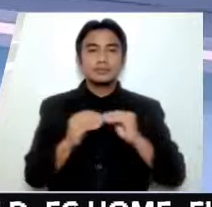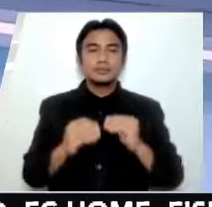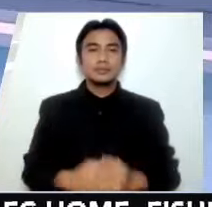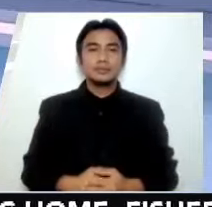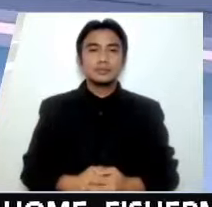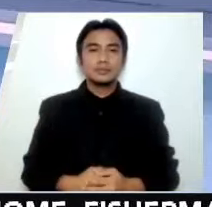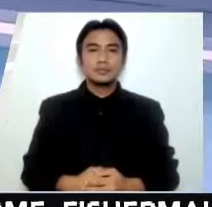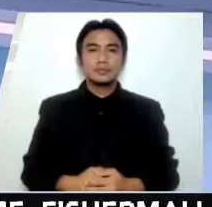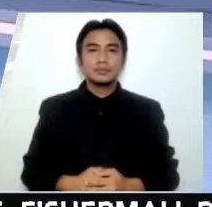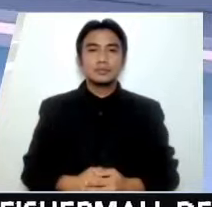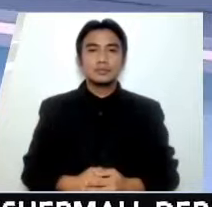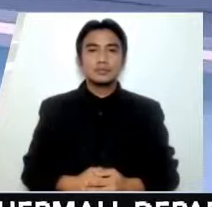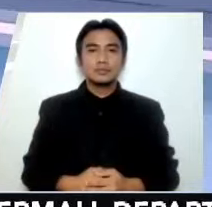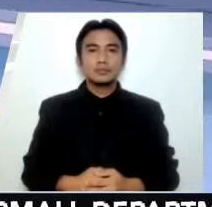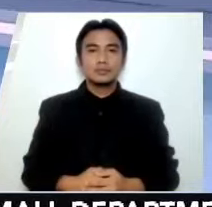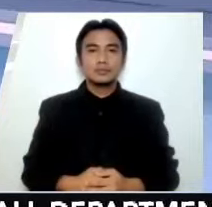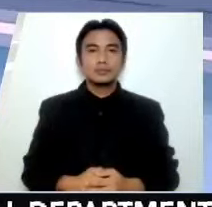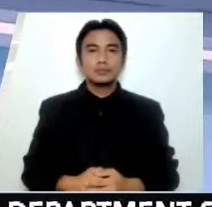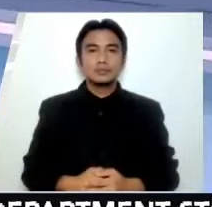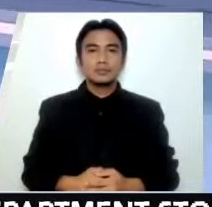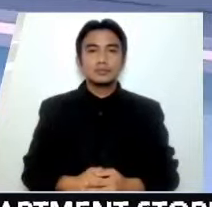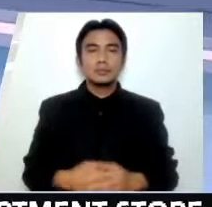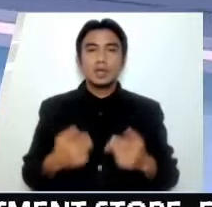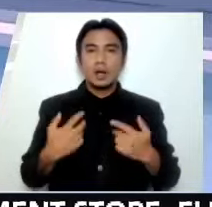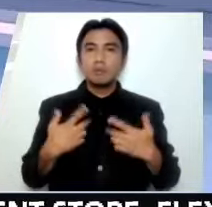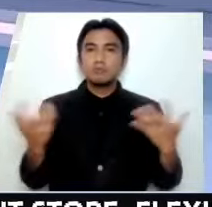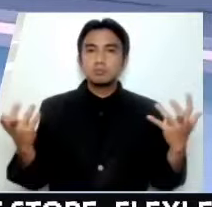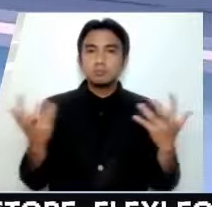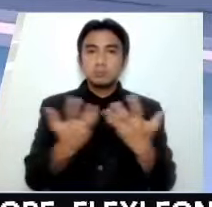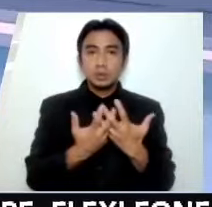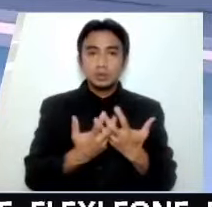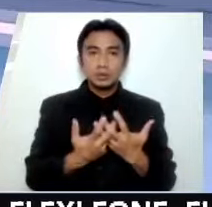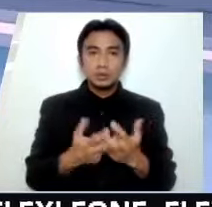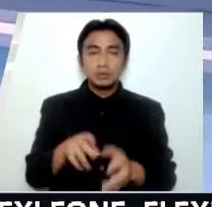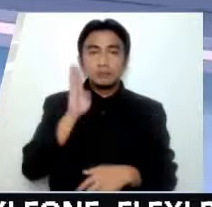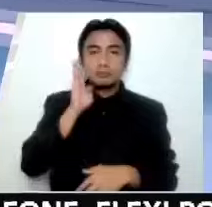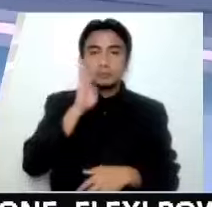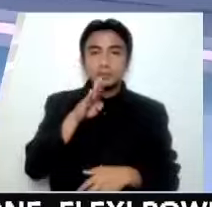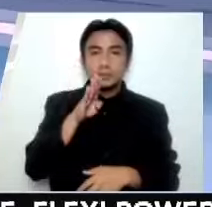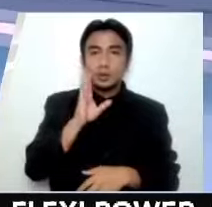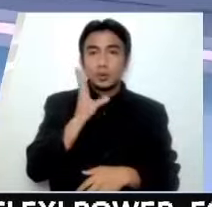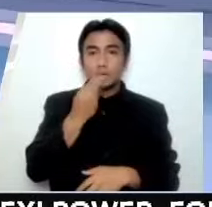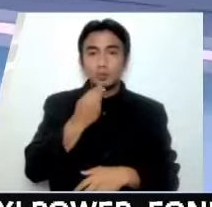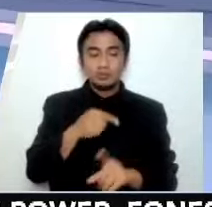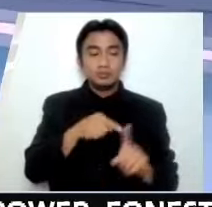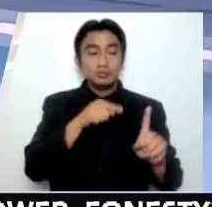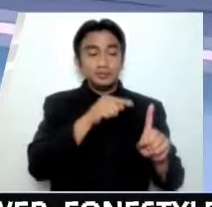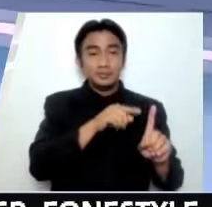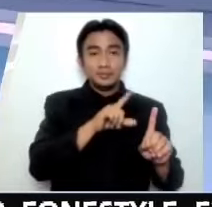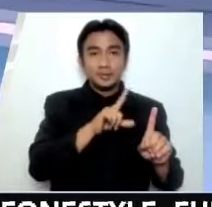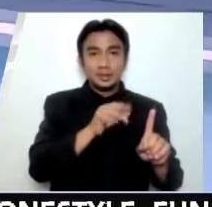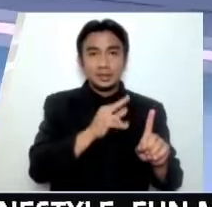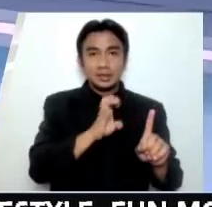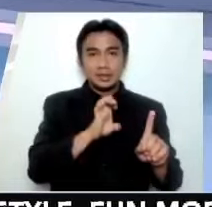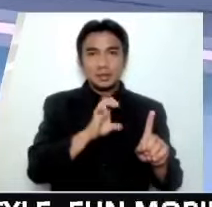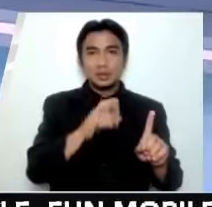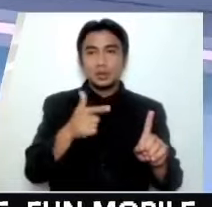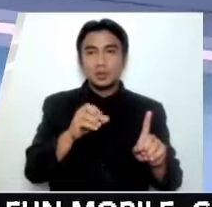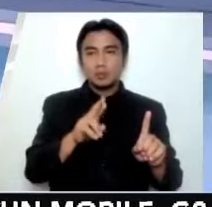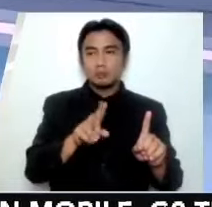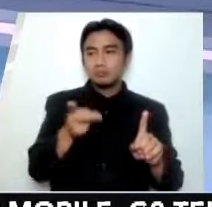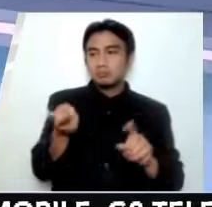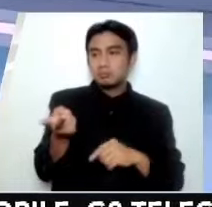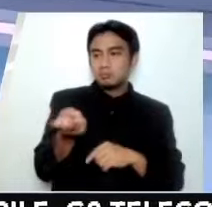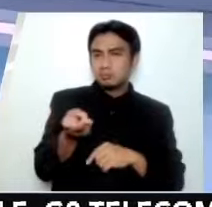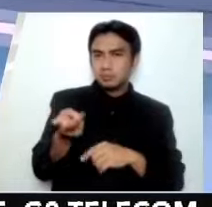Nag-match ang fingerprints ng kapatid ni suspended Bamban Tarlac Mayor Alice Goh sa isang Chinese national. May hinala naman ang